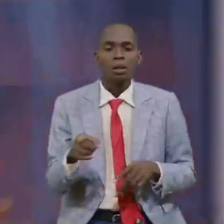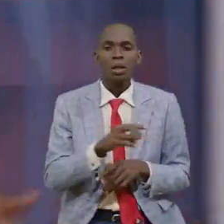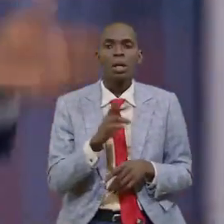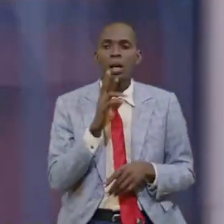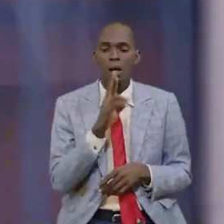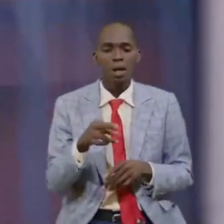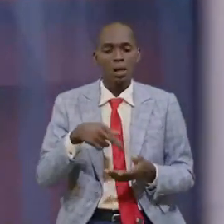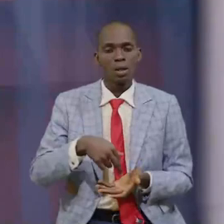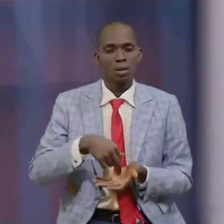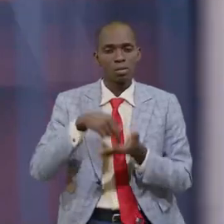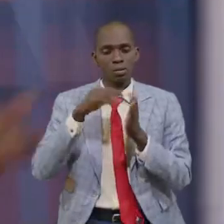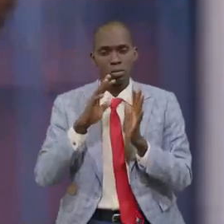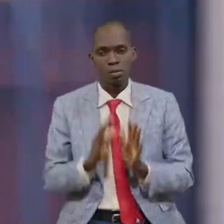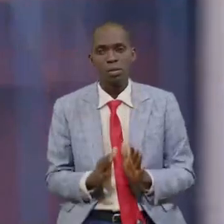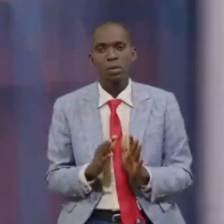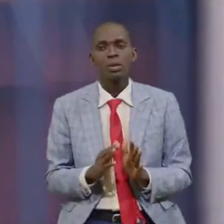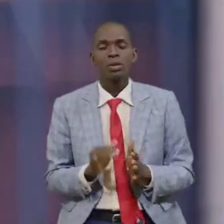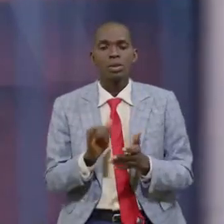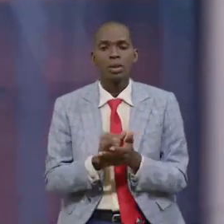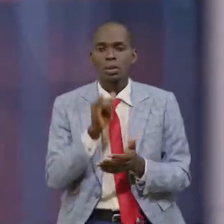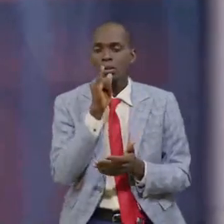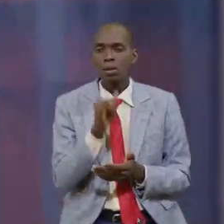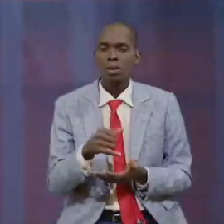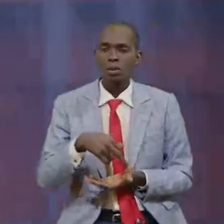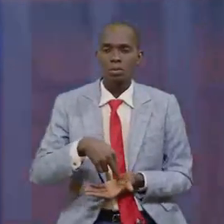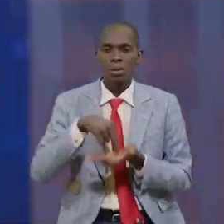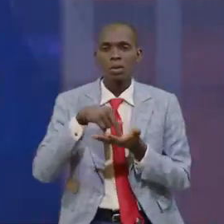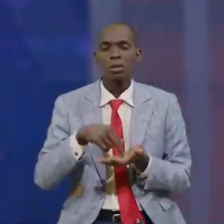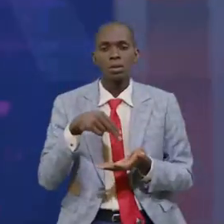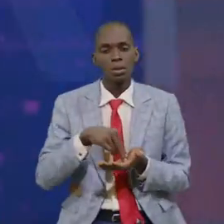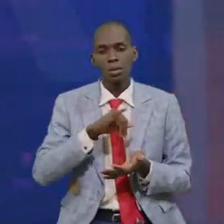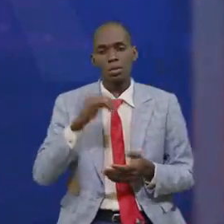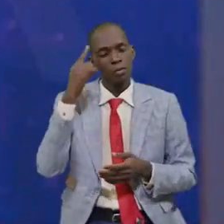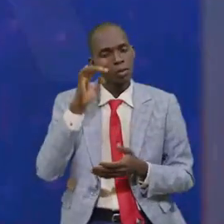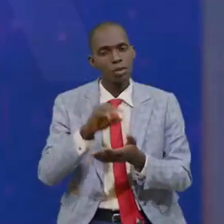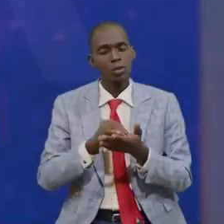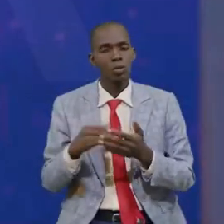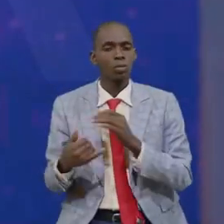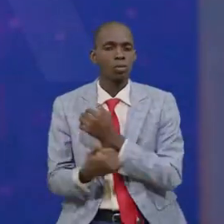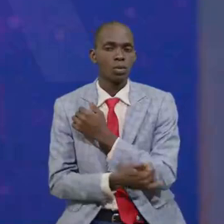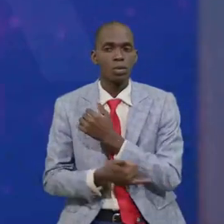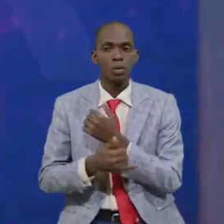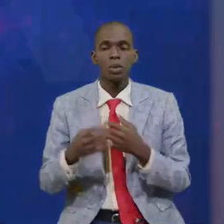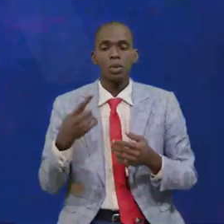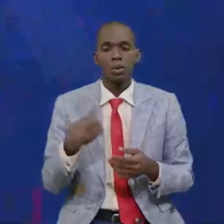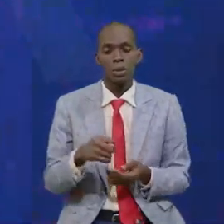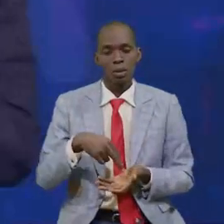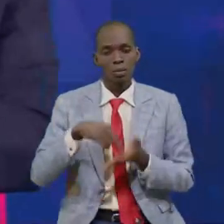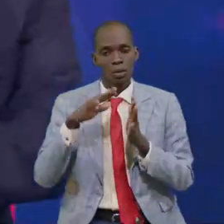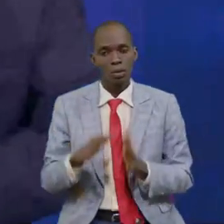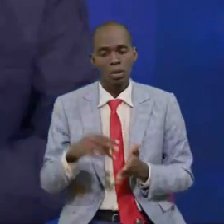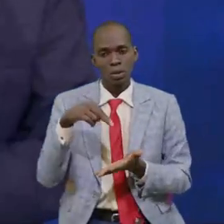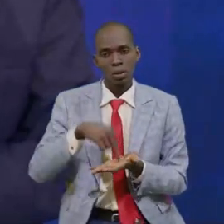l'ambassadeur représente son pays à lui. L'ambassadeur de Christ représente Christ. Il ne représente